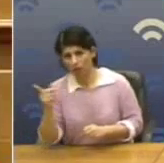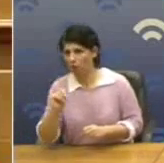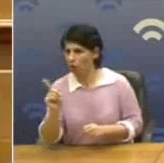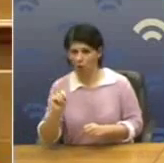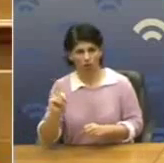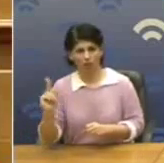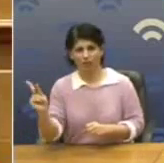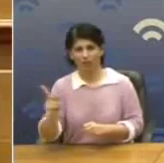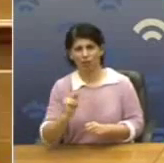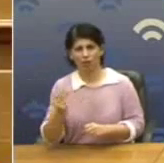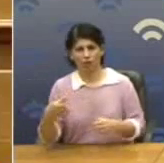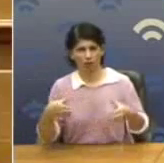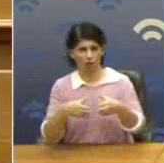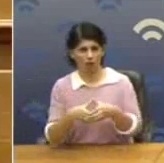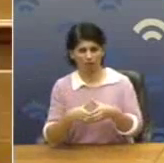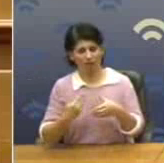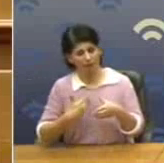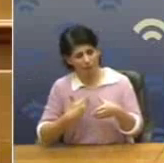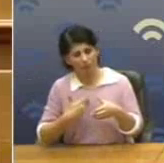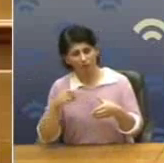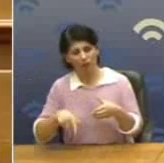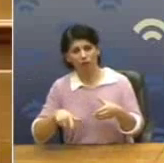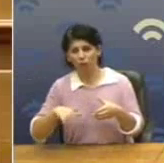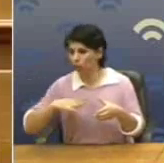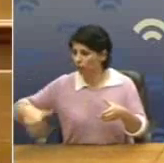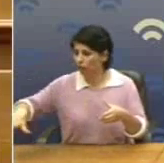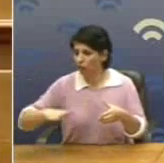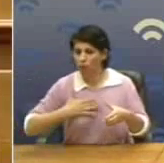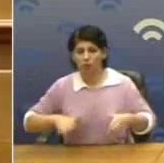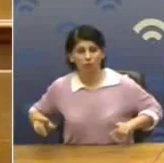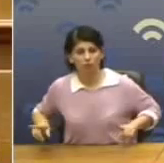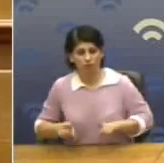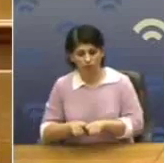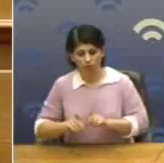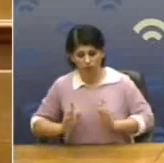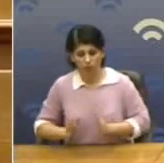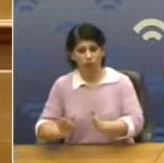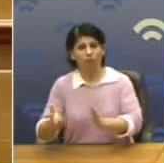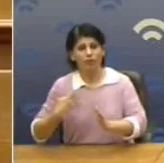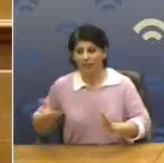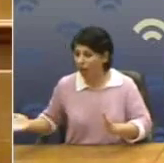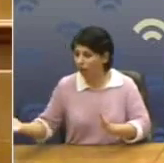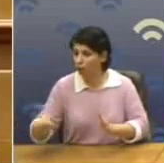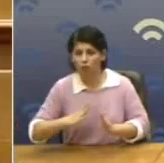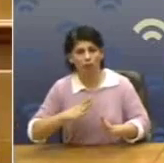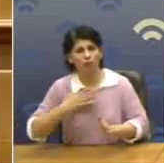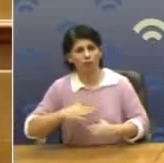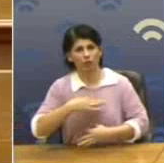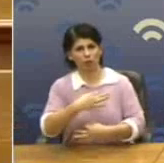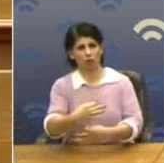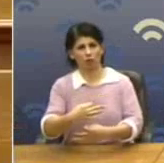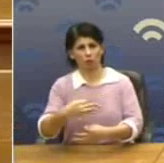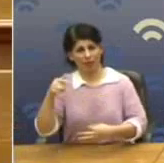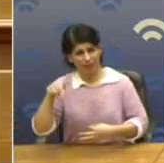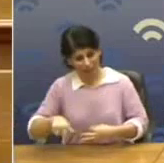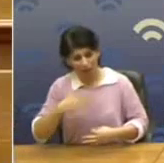κοινοβουλευτική σας ομάδα. Εμείς με αυτόν τον κόσμο θέλουμε να προχωρήσουμε, γιατί αυτόν τον κόσμο θέλουμε να εκπροσωπούμε. Γι' αυτό και καταθέσαμε